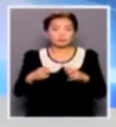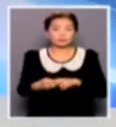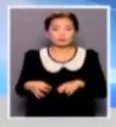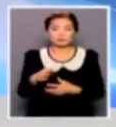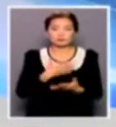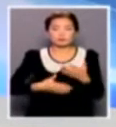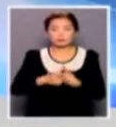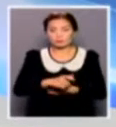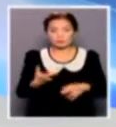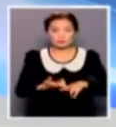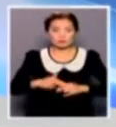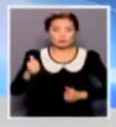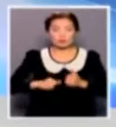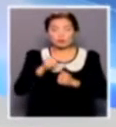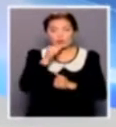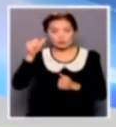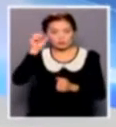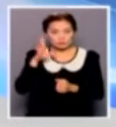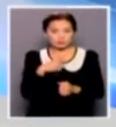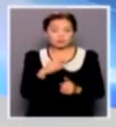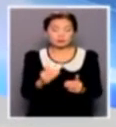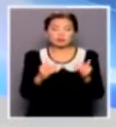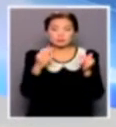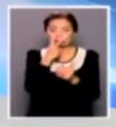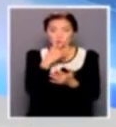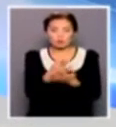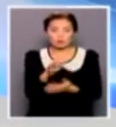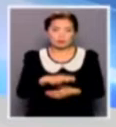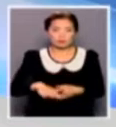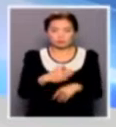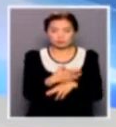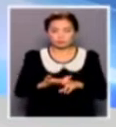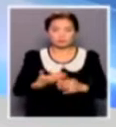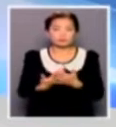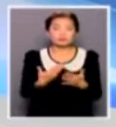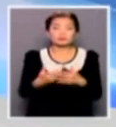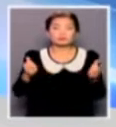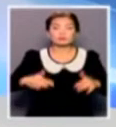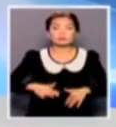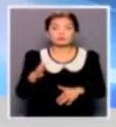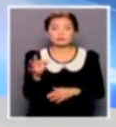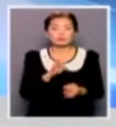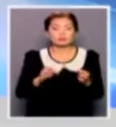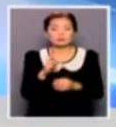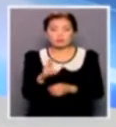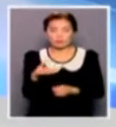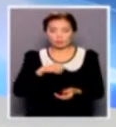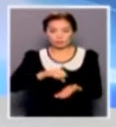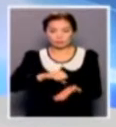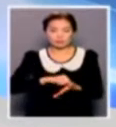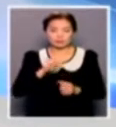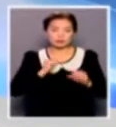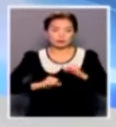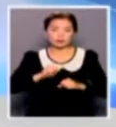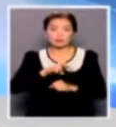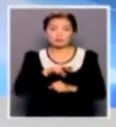проблема общества. По сравнению с прошлым годом выросли показатели по области. Какие меры принимаются в отношении тех, кто уклоняется от